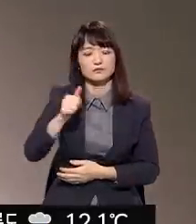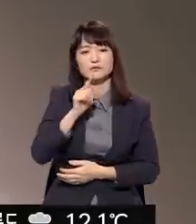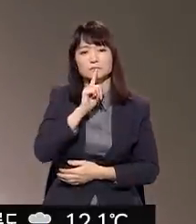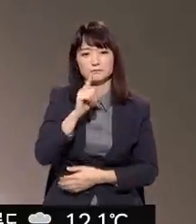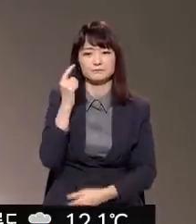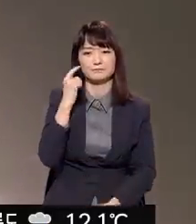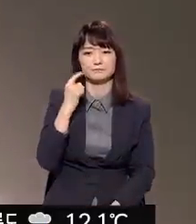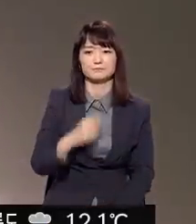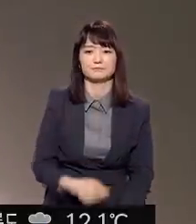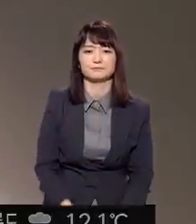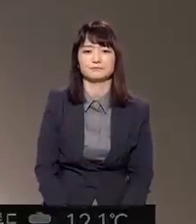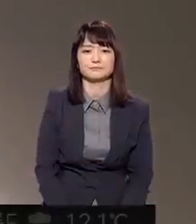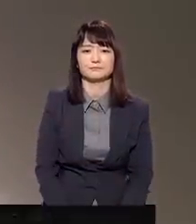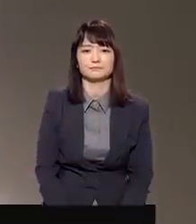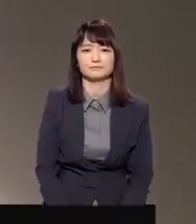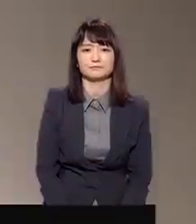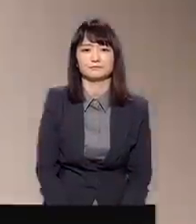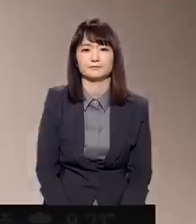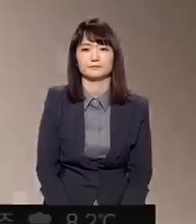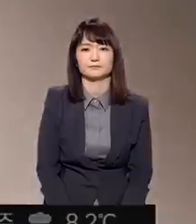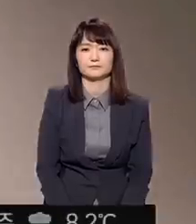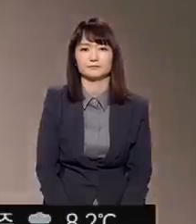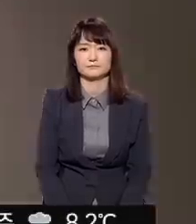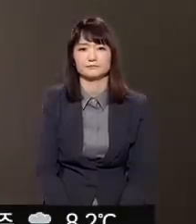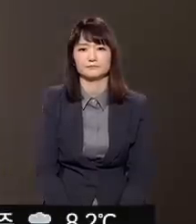한번 들어보겠습니다.